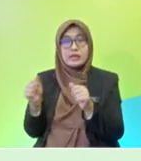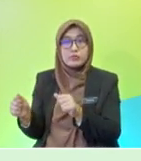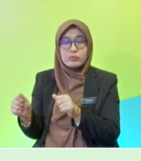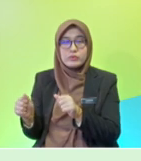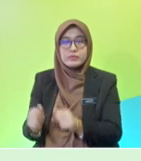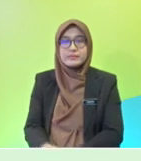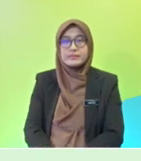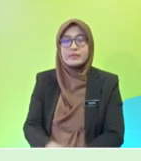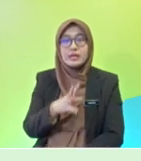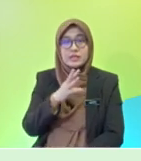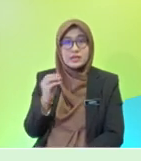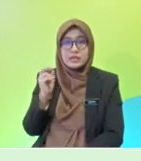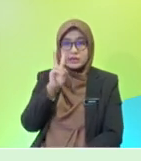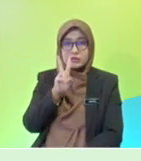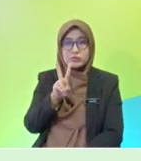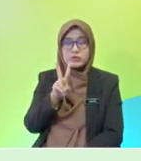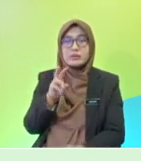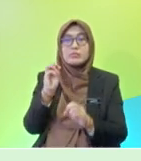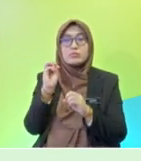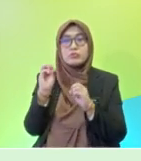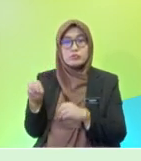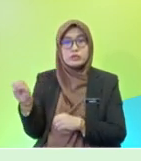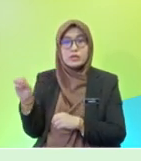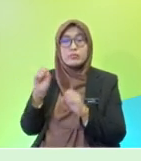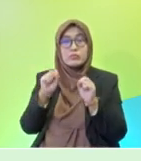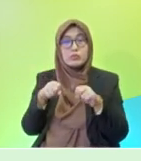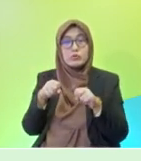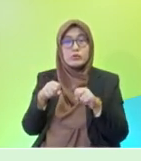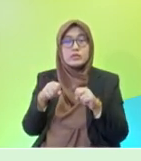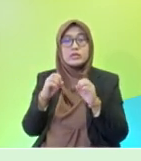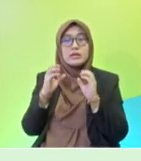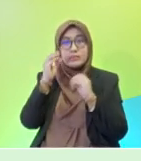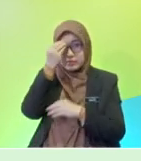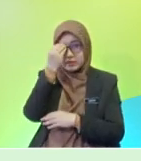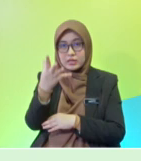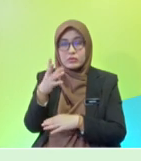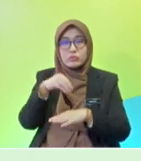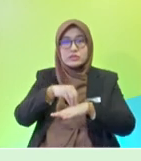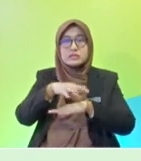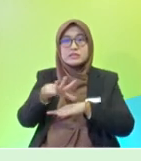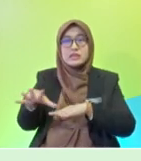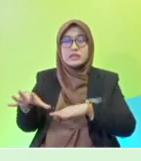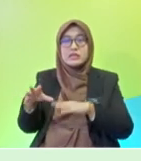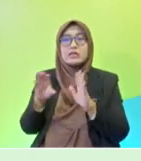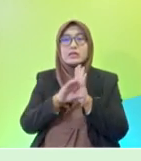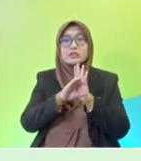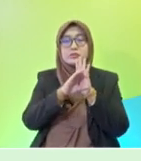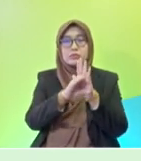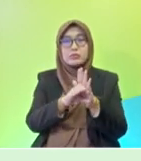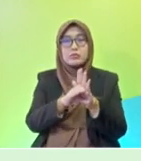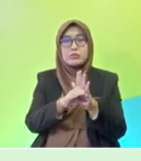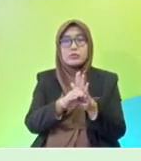dan yang kedua mudah juga boleh menyatakan kesan yaitu contohnya kesan dia kalau hanya susun buku